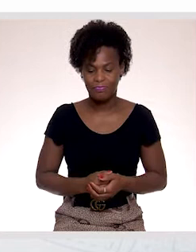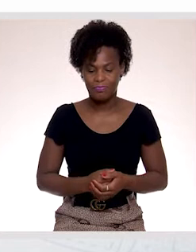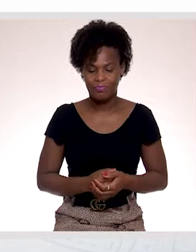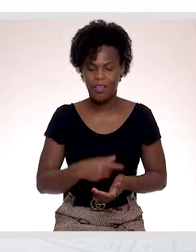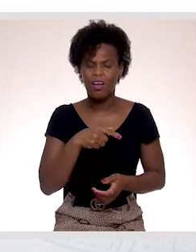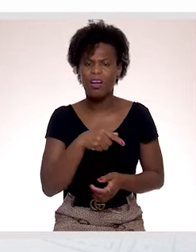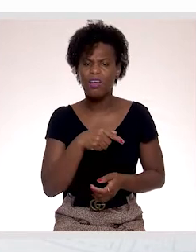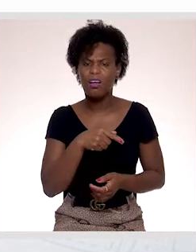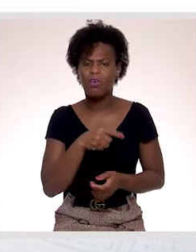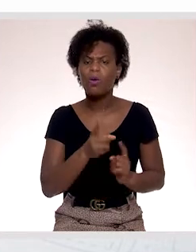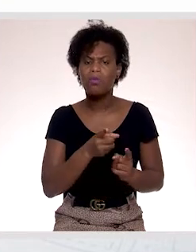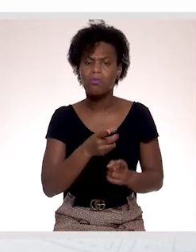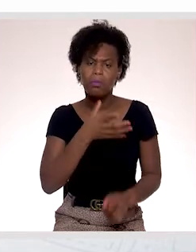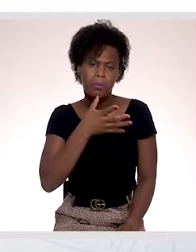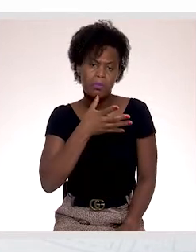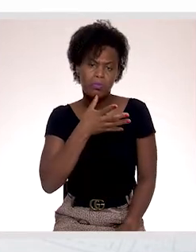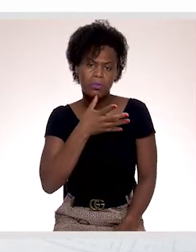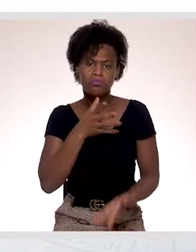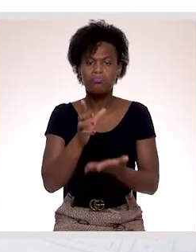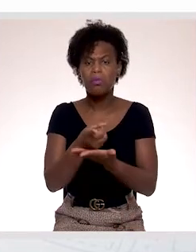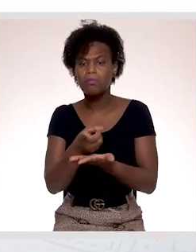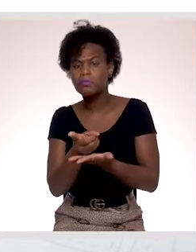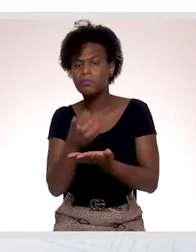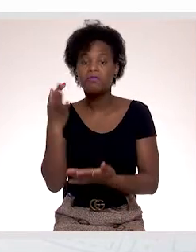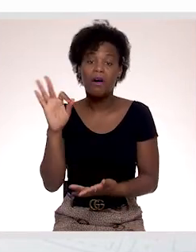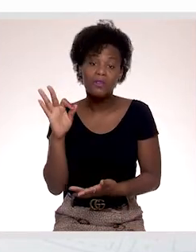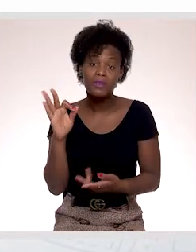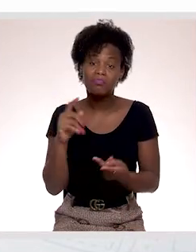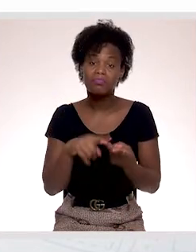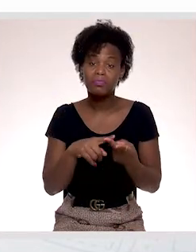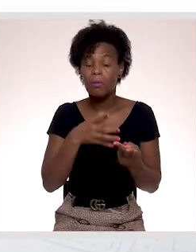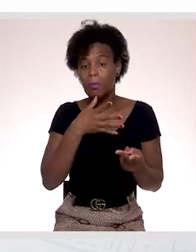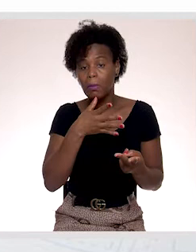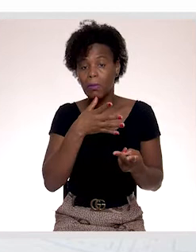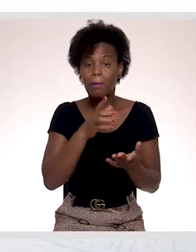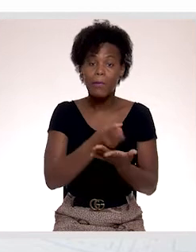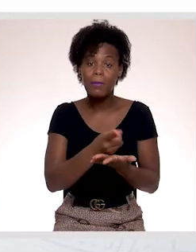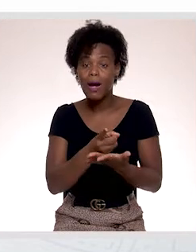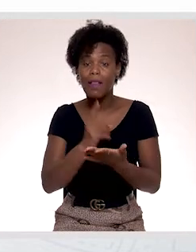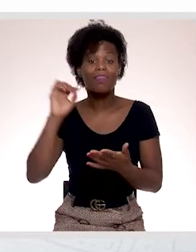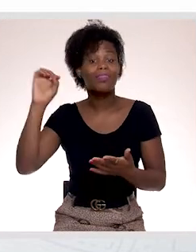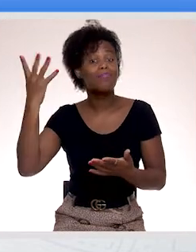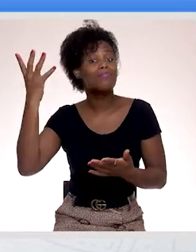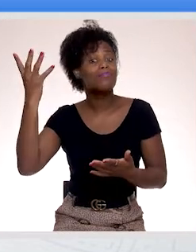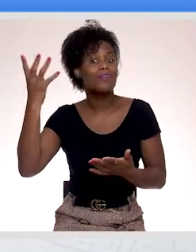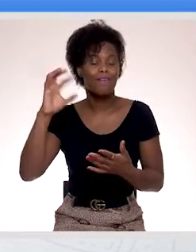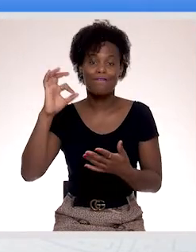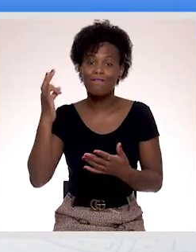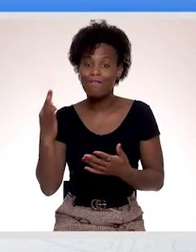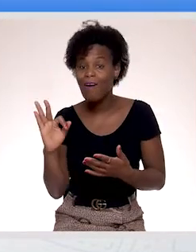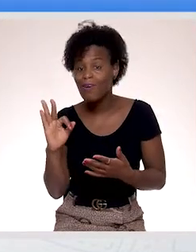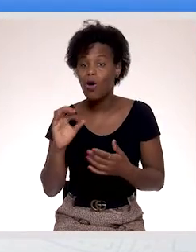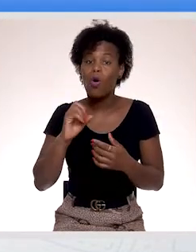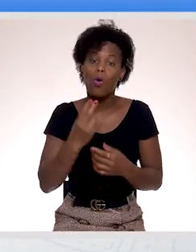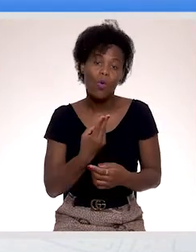Est-ce qu'il s'agit d'une présentation de la carte de France, de la présentation de la carte météo de France, ou bien